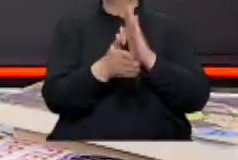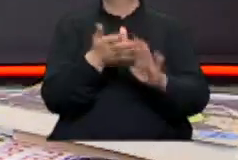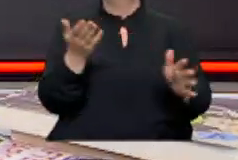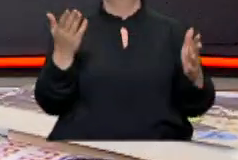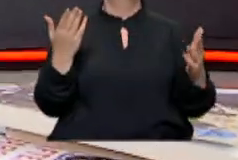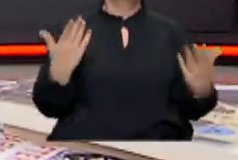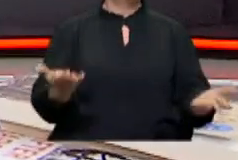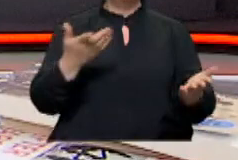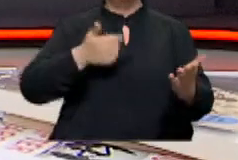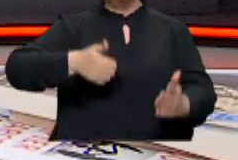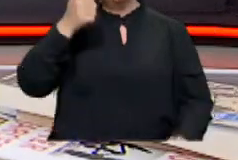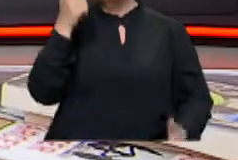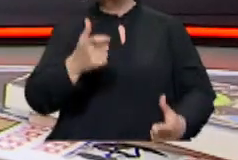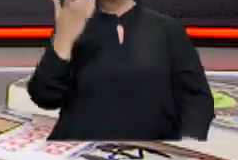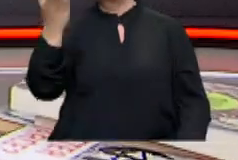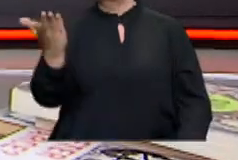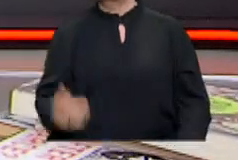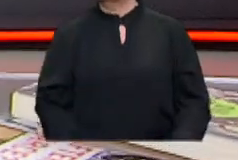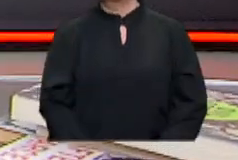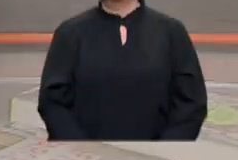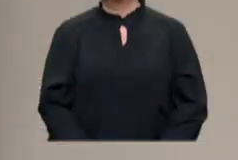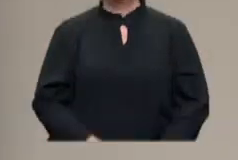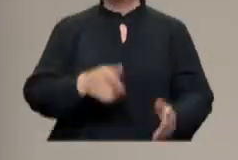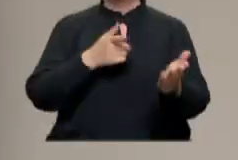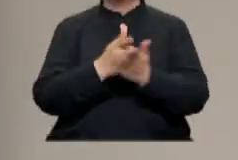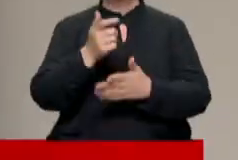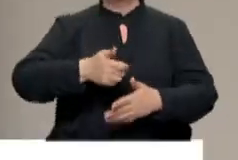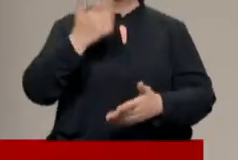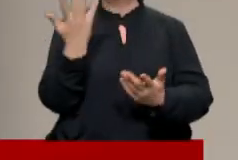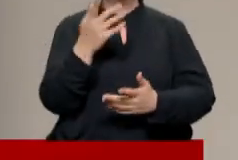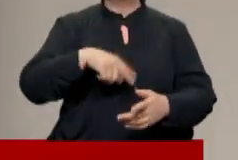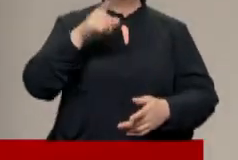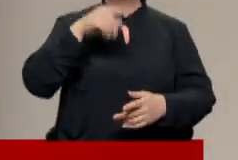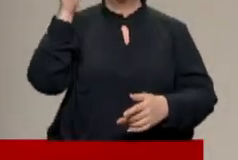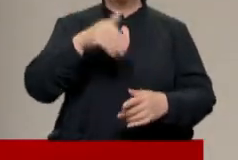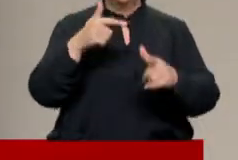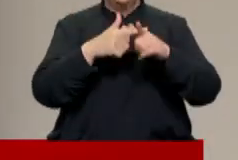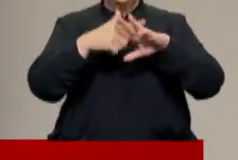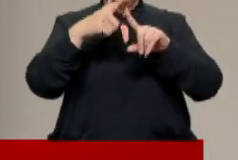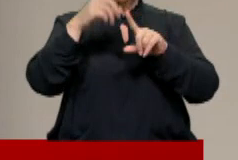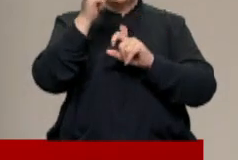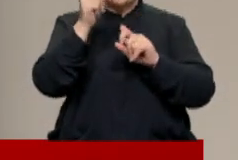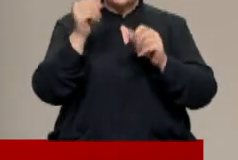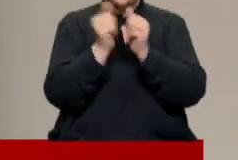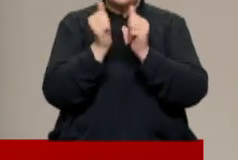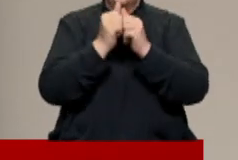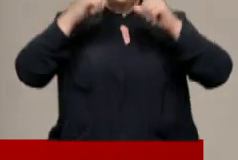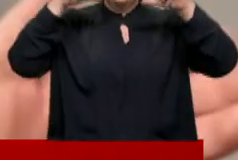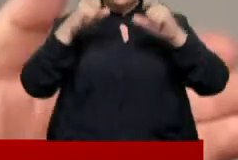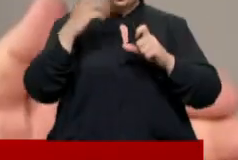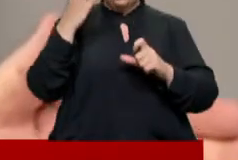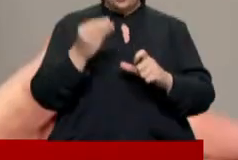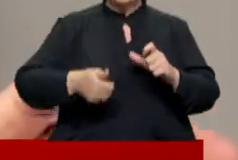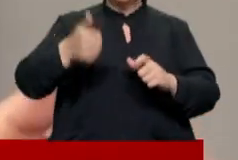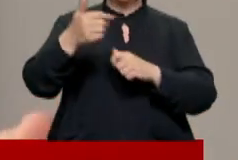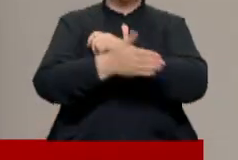Yahu ne bakanlıkmış be? Tarım Bakanlığı neyle gündeme geldi? FETÖ ile yan yana fotoğraf çektiren